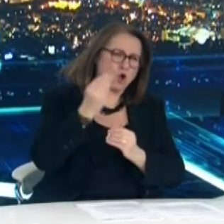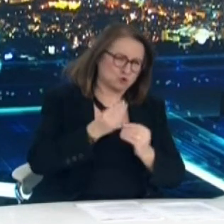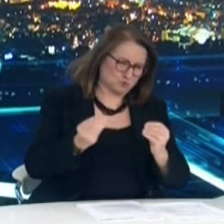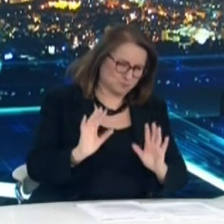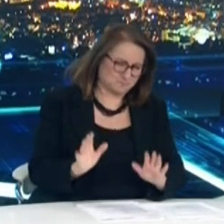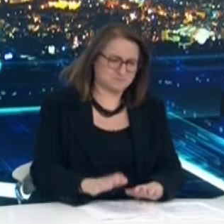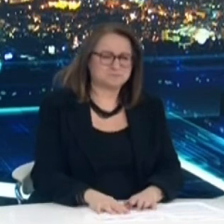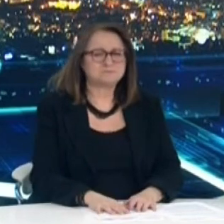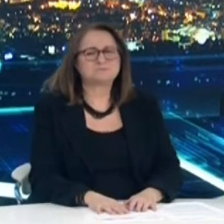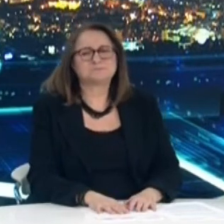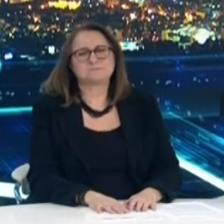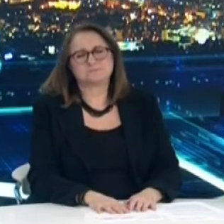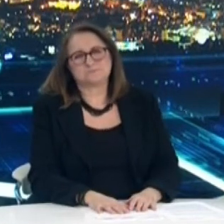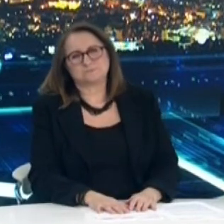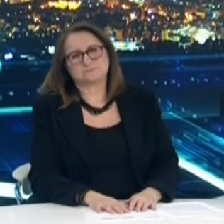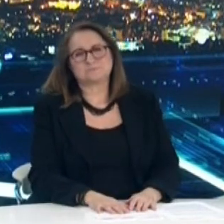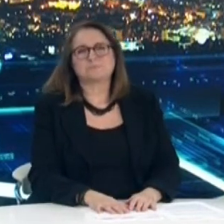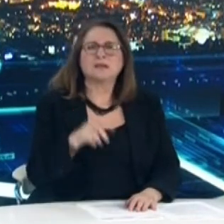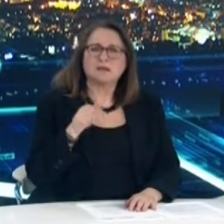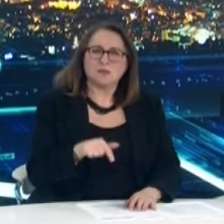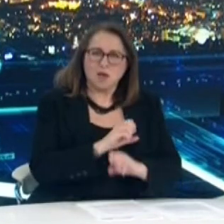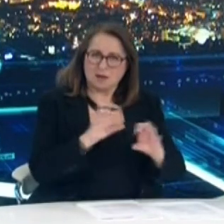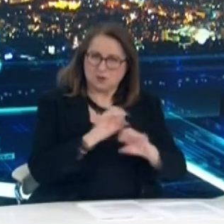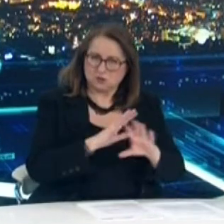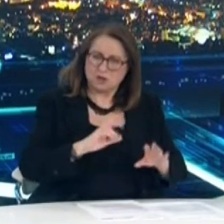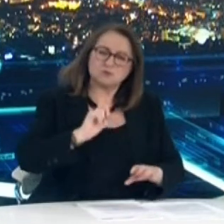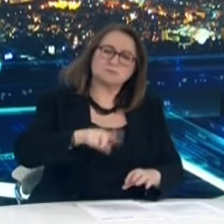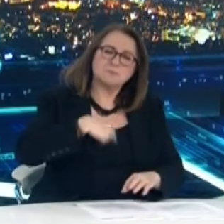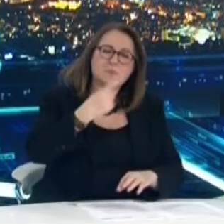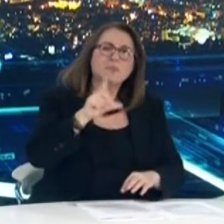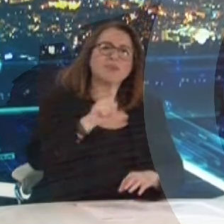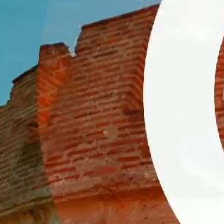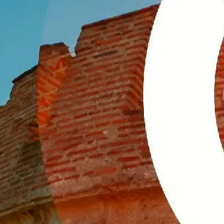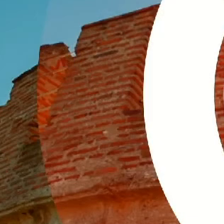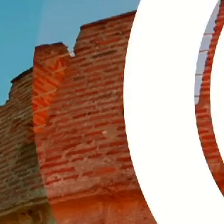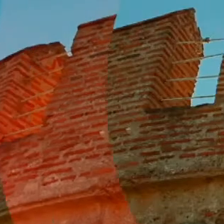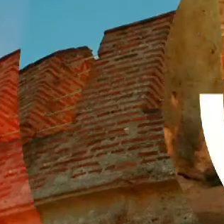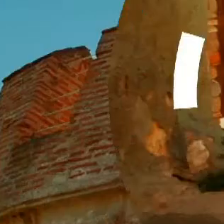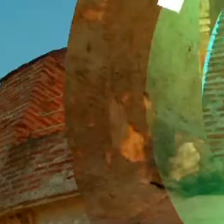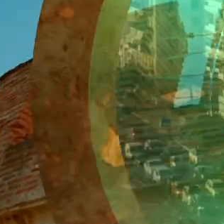περιστατικά. Επόμενη ενημέρωση από το Υπουργείο Υγείας τη Δευτέρα 8 Μαρτίου 6 το απόγευμα.